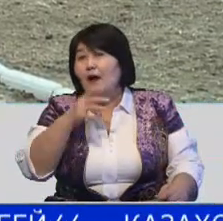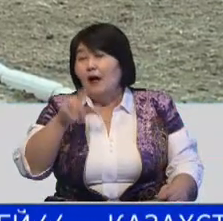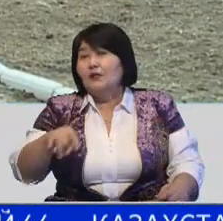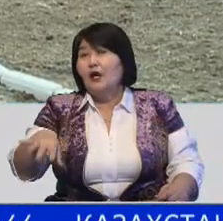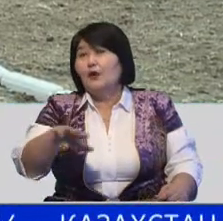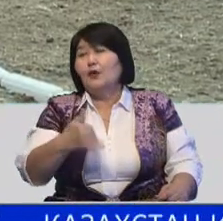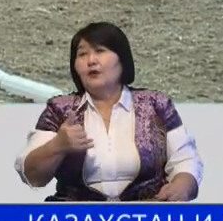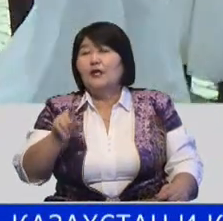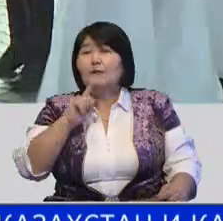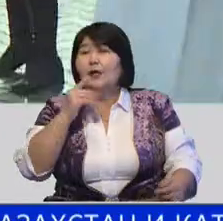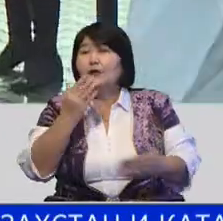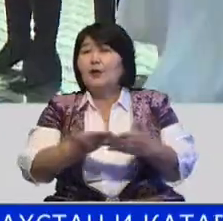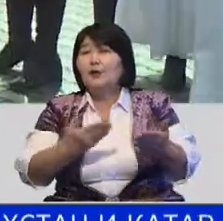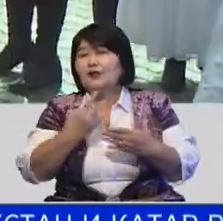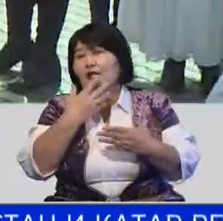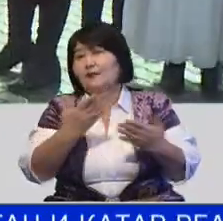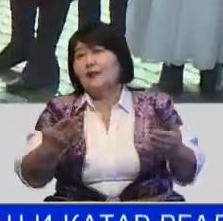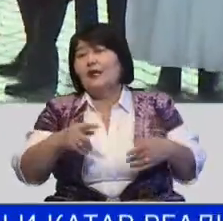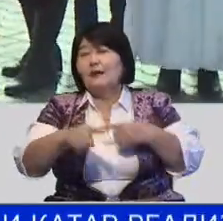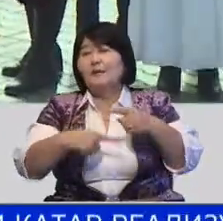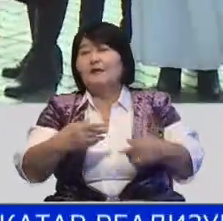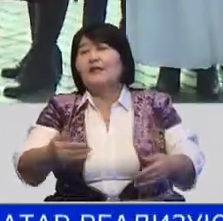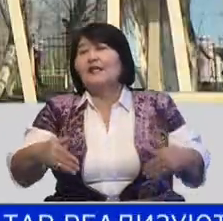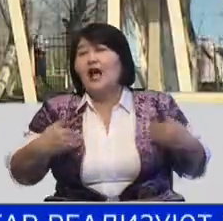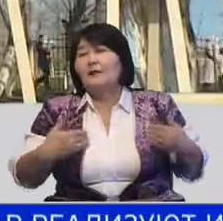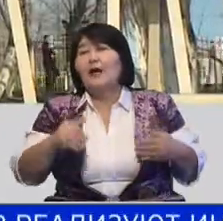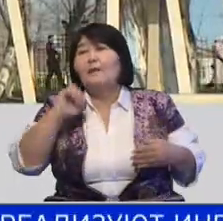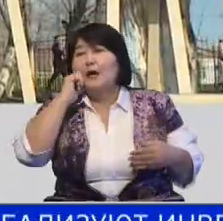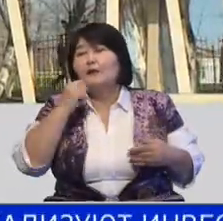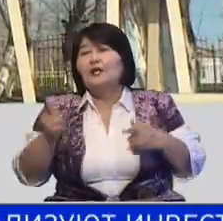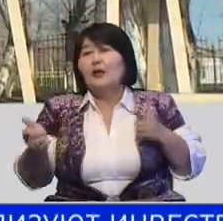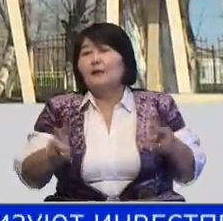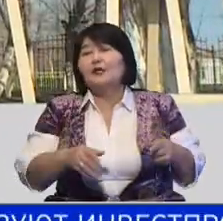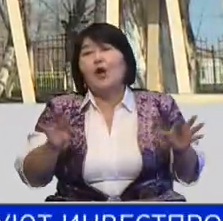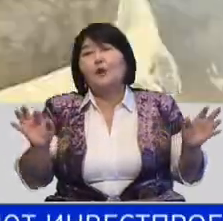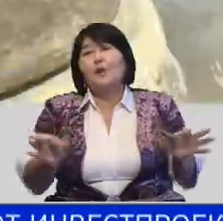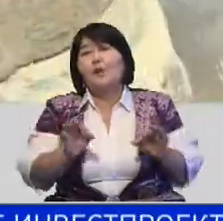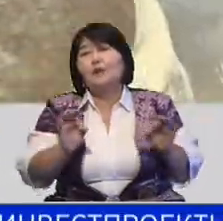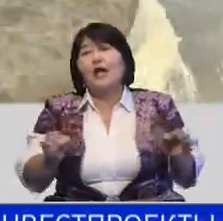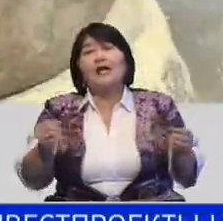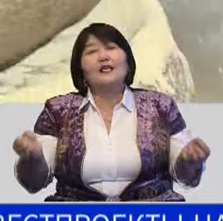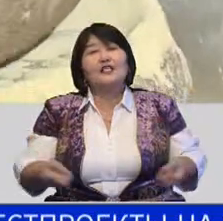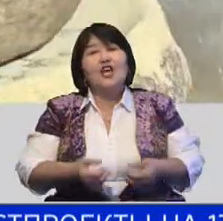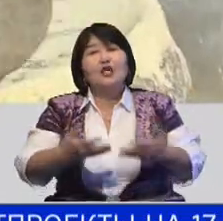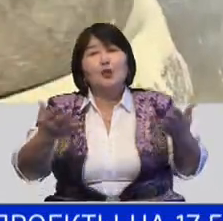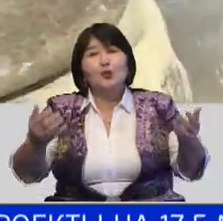и район на зидании молодежи демонстрировали ритуал приветствия. Бабушки приготовили музыкальное шашу.